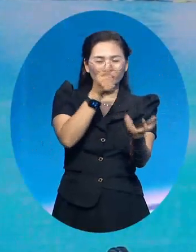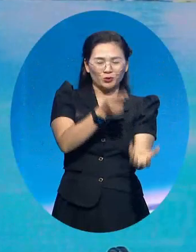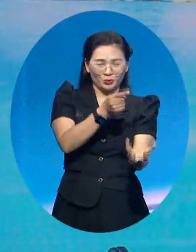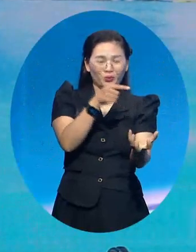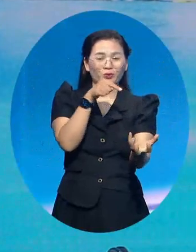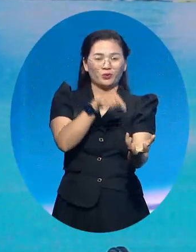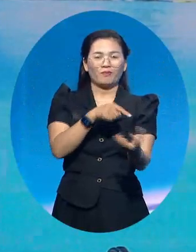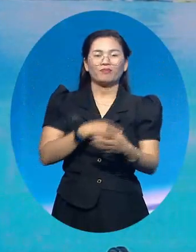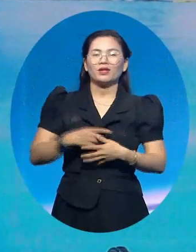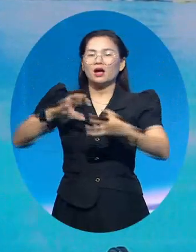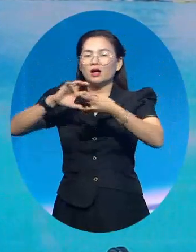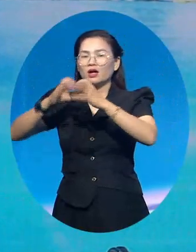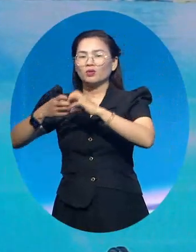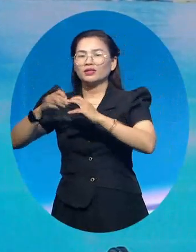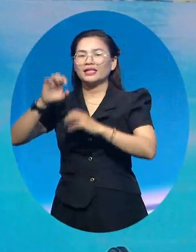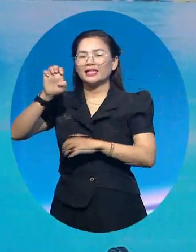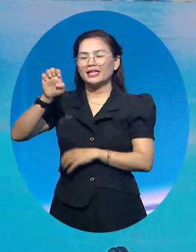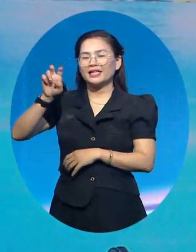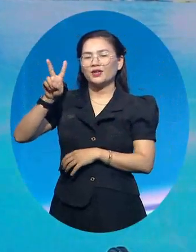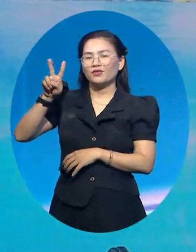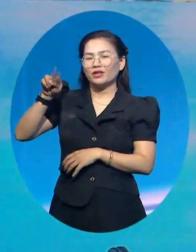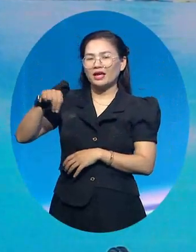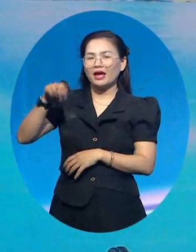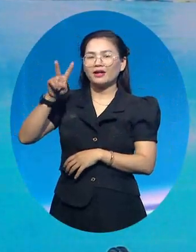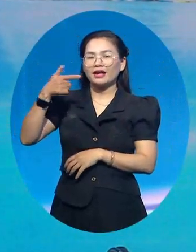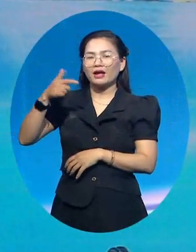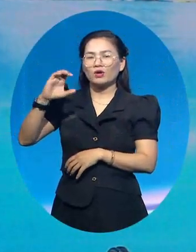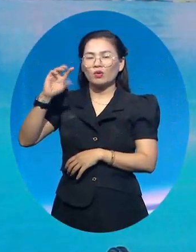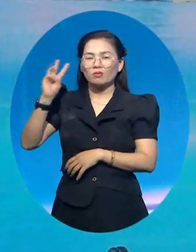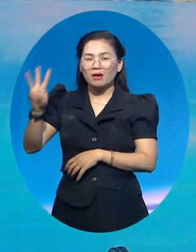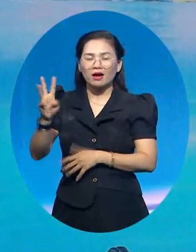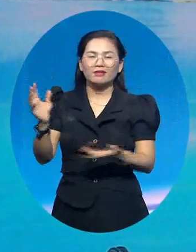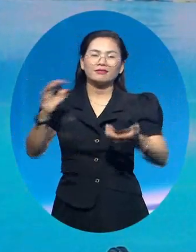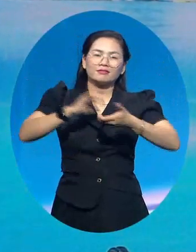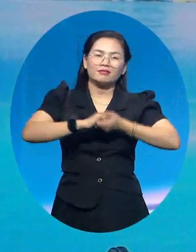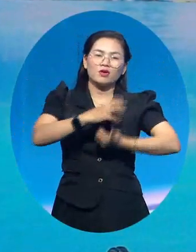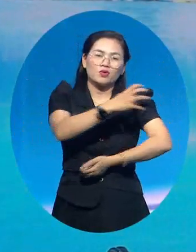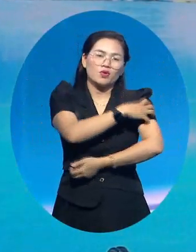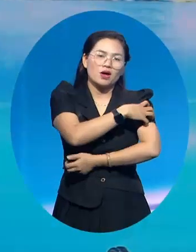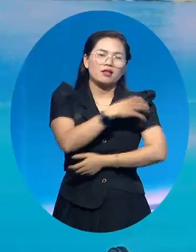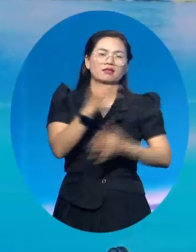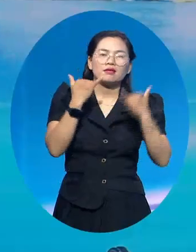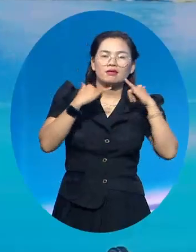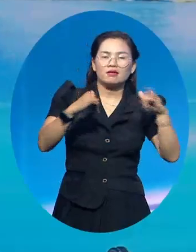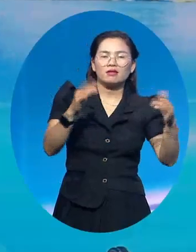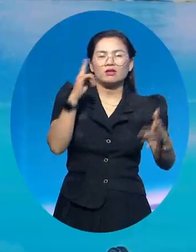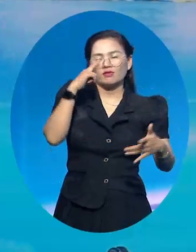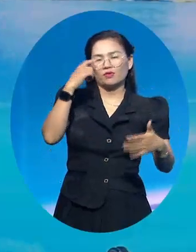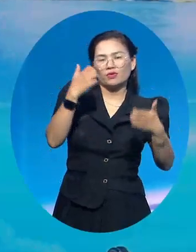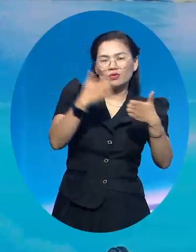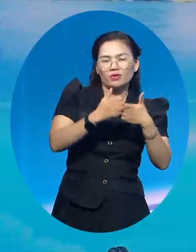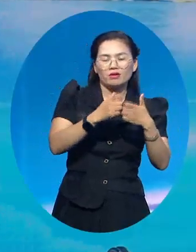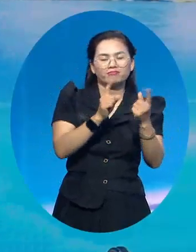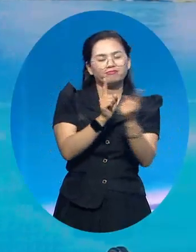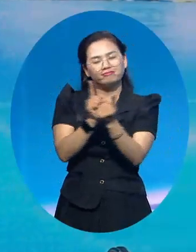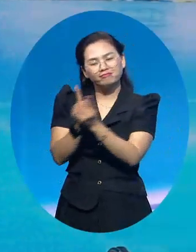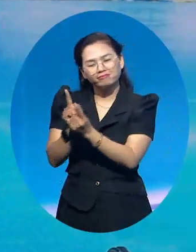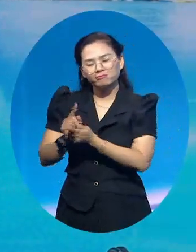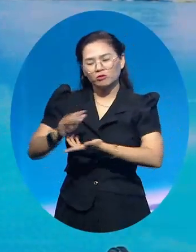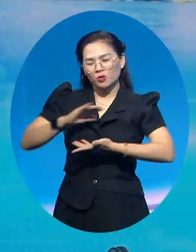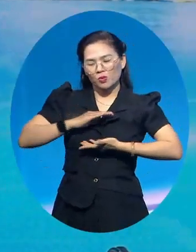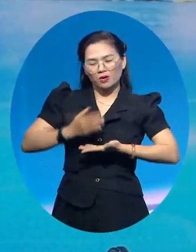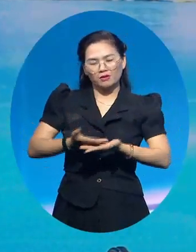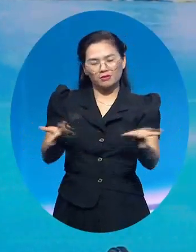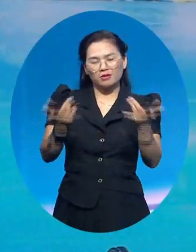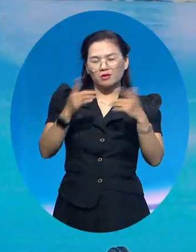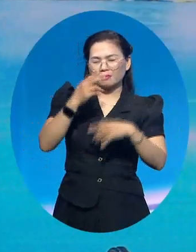Thu, Tổng Công ty Phát điện 3 EVN Genco 3 phối hợp với Đoàn Thanh niên thành phố Thủ Đức và các đơn vị đã thăm hỏi, trao tặng quà cho các bệnh